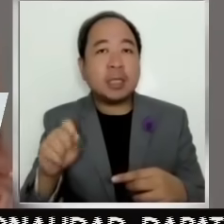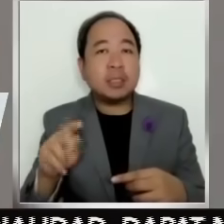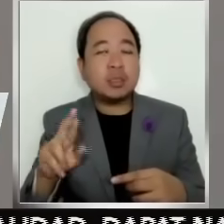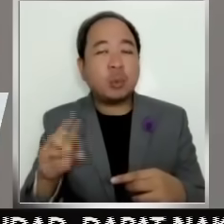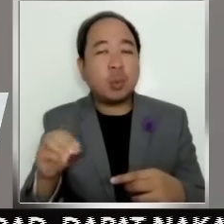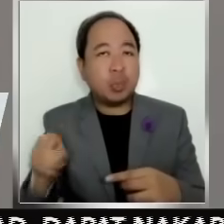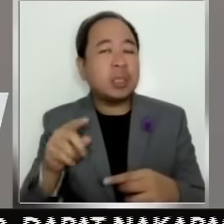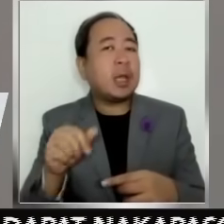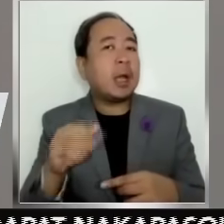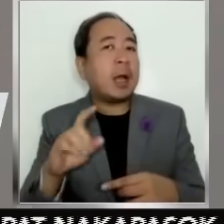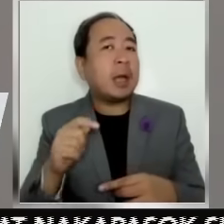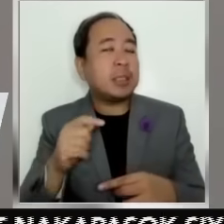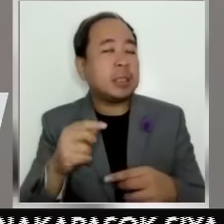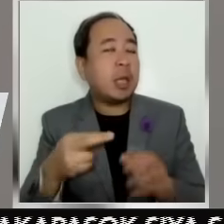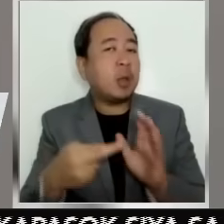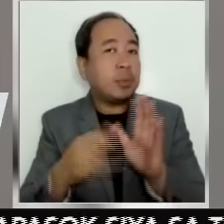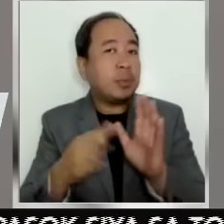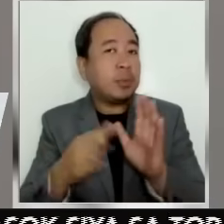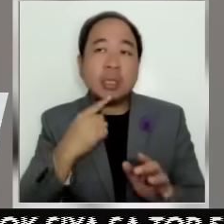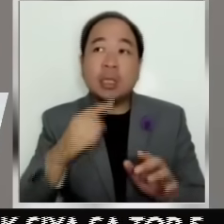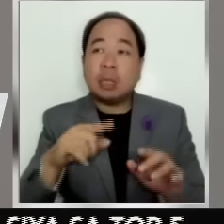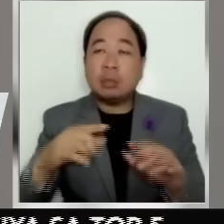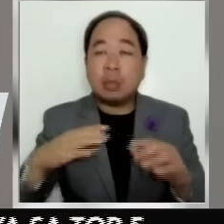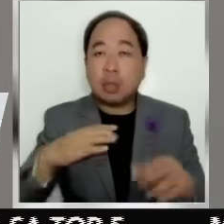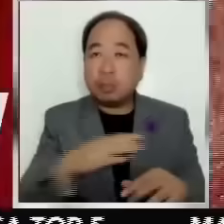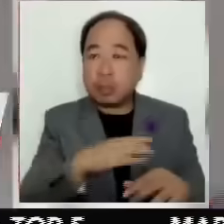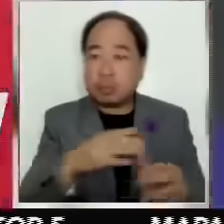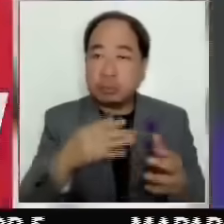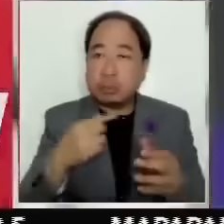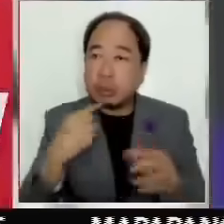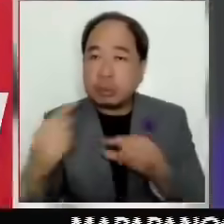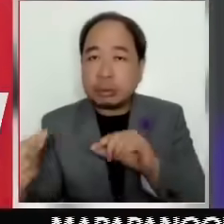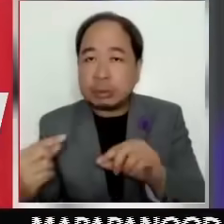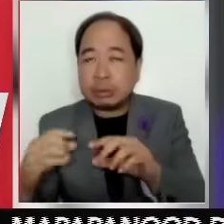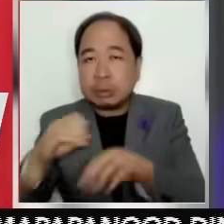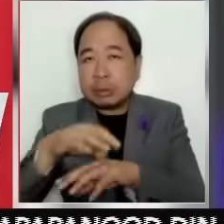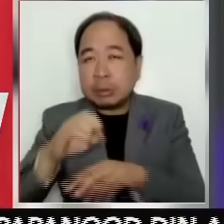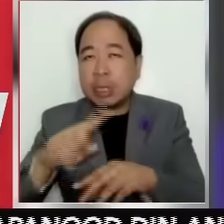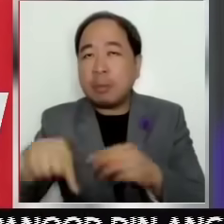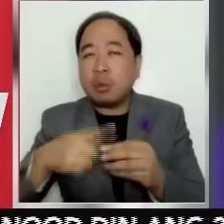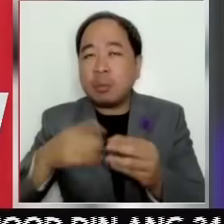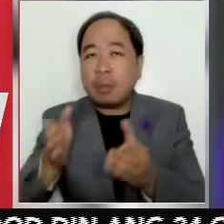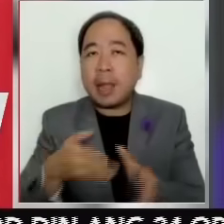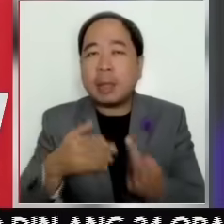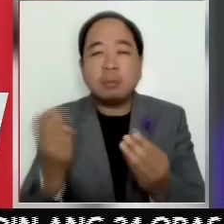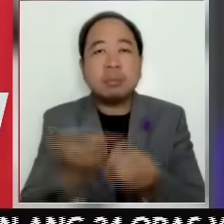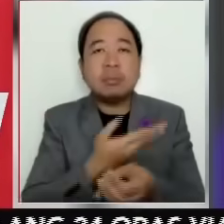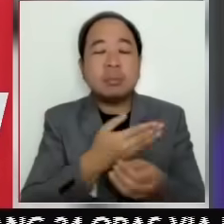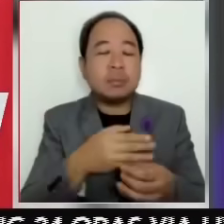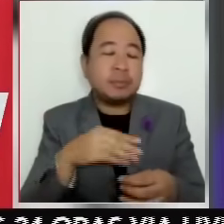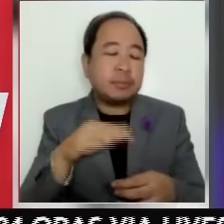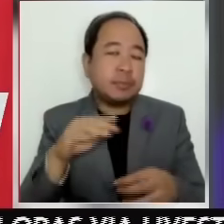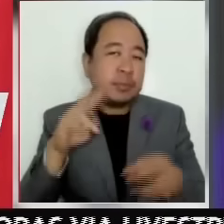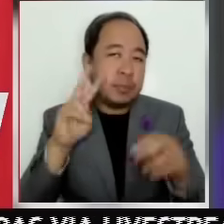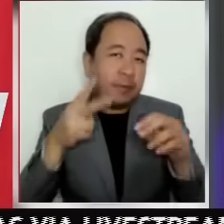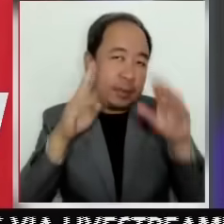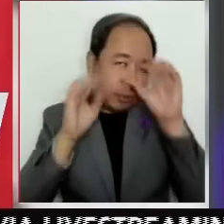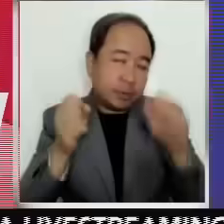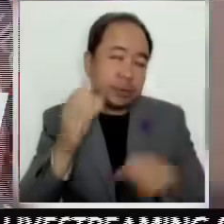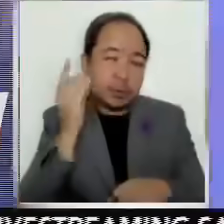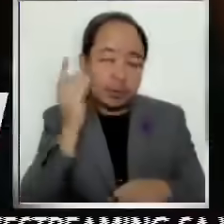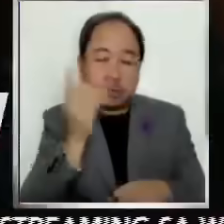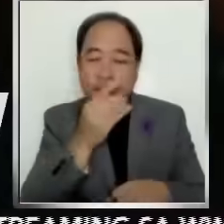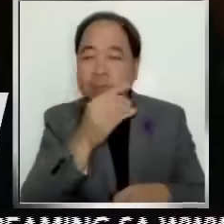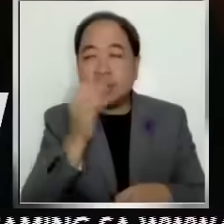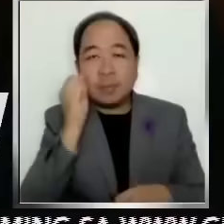nag-uusap umano sa Kamara ng pagpapatalsik kay Vice President Duterte. Sa gitna ito ng mga batikos tungkol sa confidential funds ng Office of the Vice